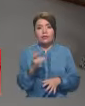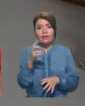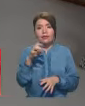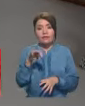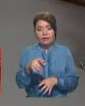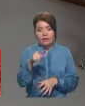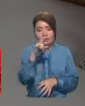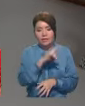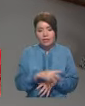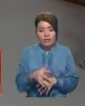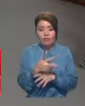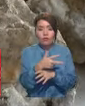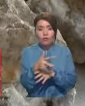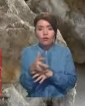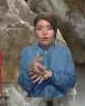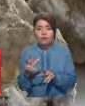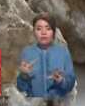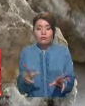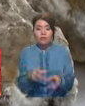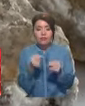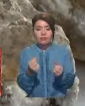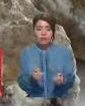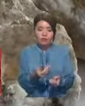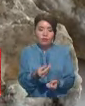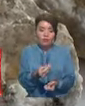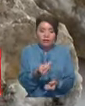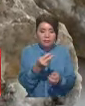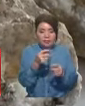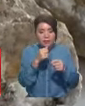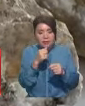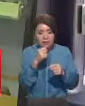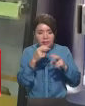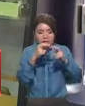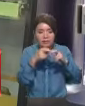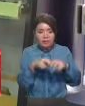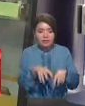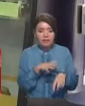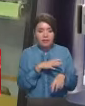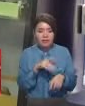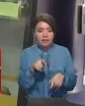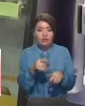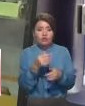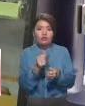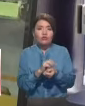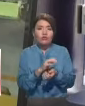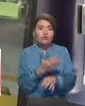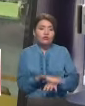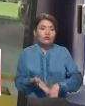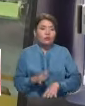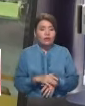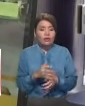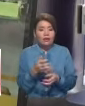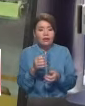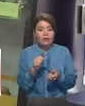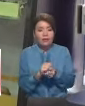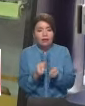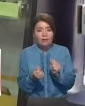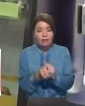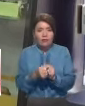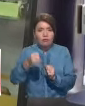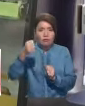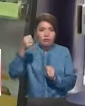Нашей съемочной группе даже посчастливилось подержать в руках образцы геологоразведки. Вот в этих тяжелых камнях, которые поблескивают на солнце,